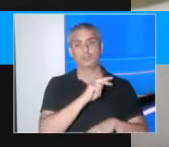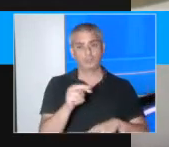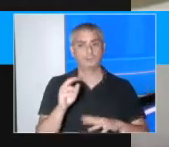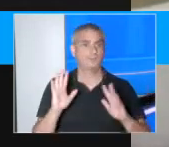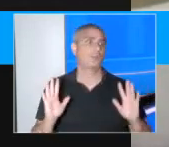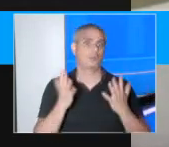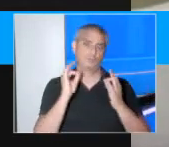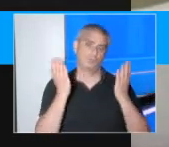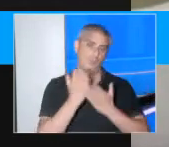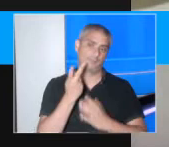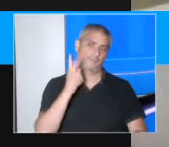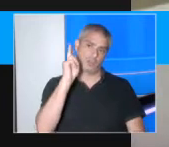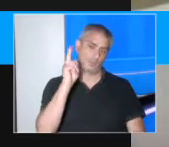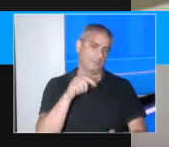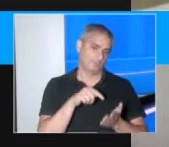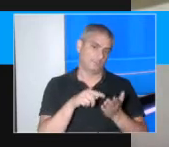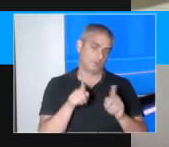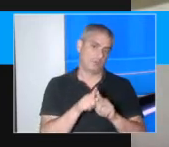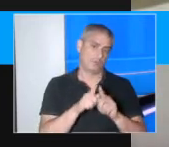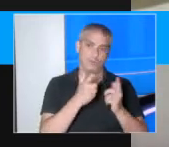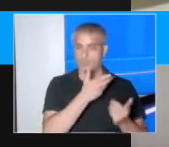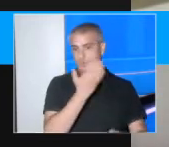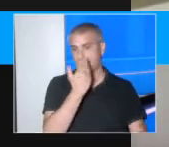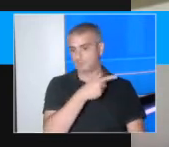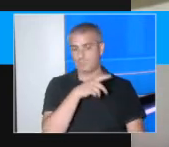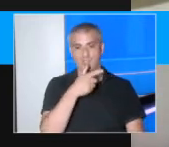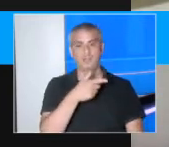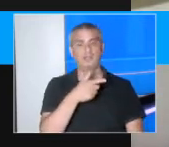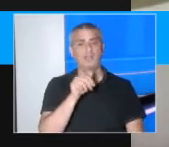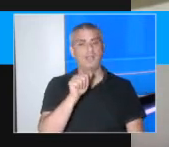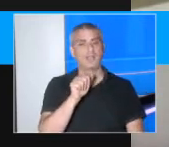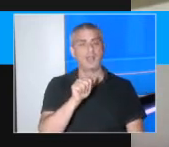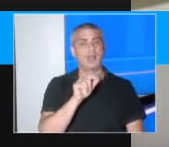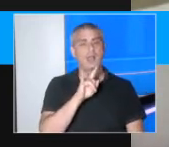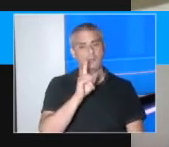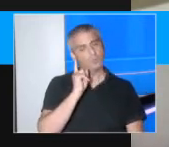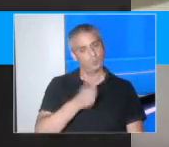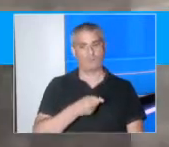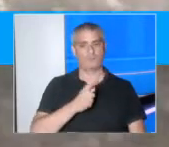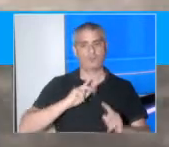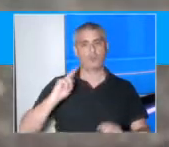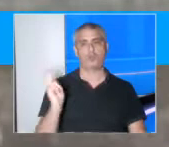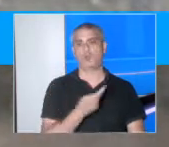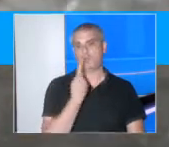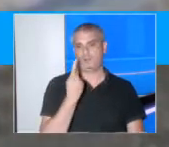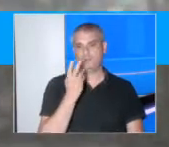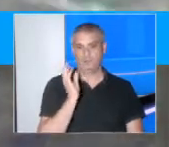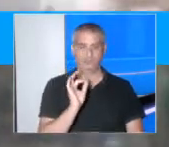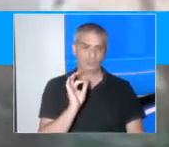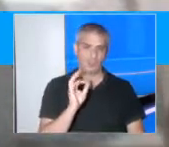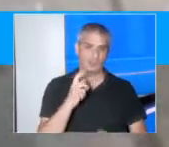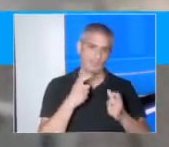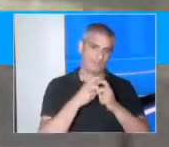הנגב ביתר סט, כמו שאז עשה סעיד אלחרומי, כן. צריכה להיות המחויבת הקולקטיבית של